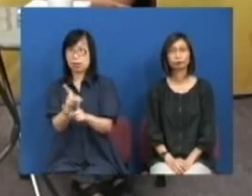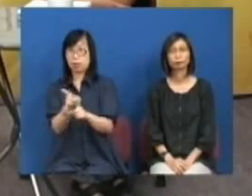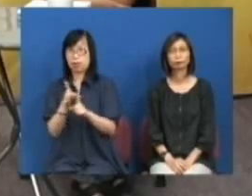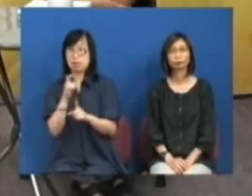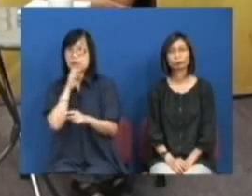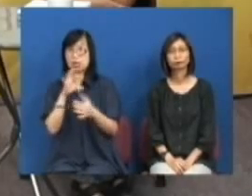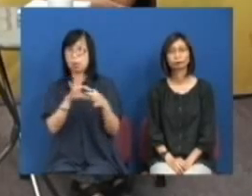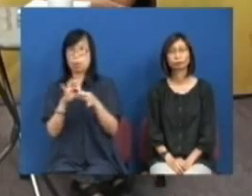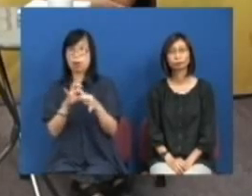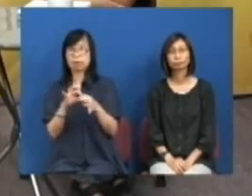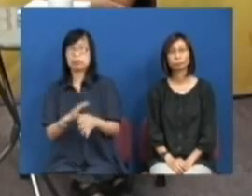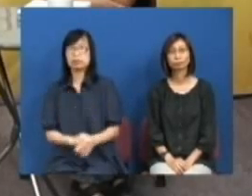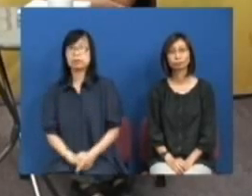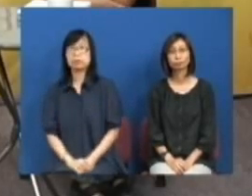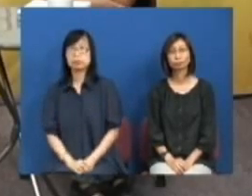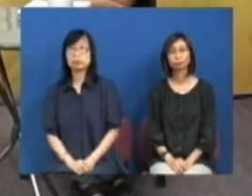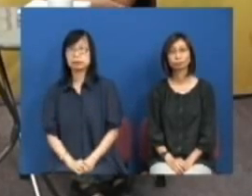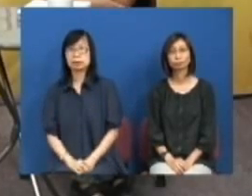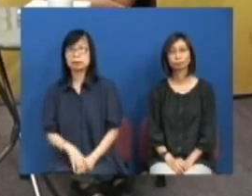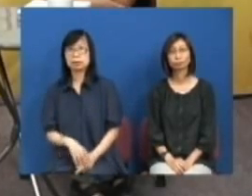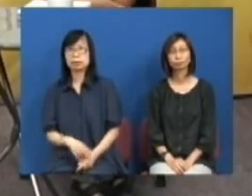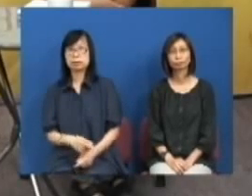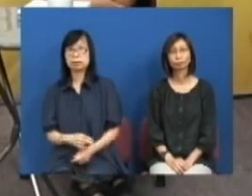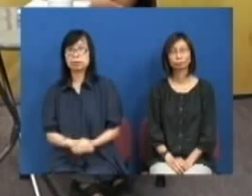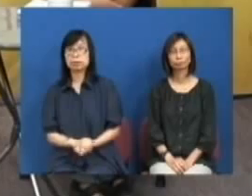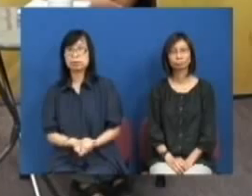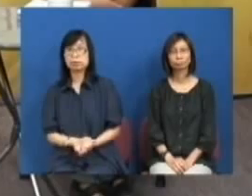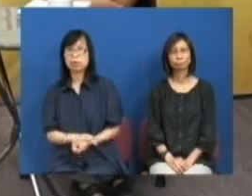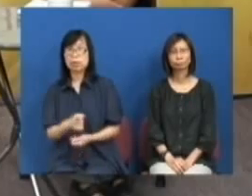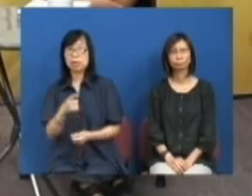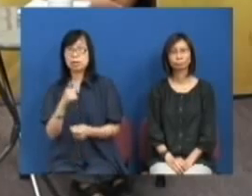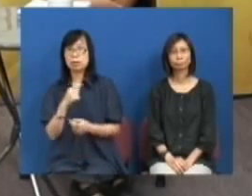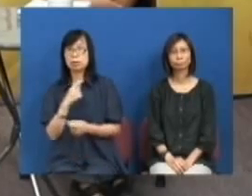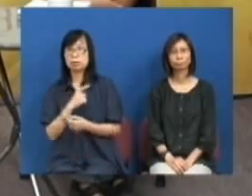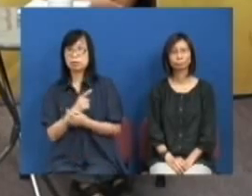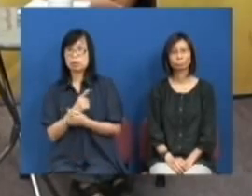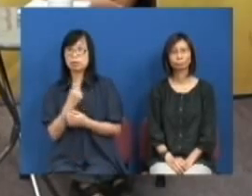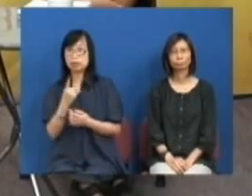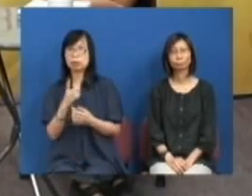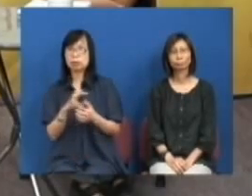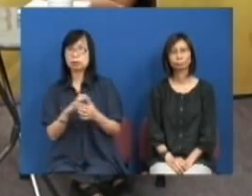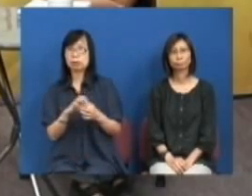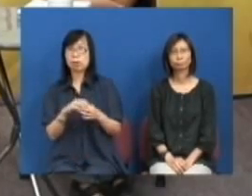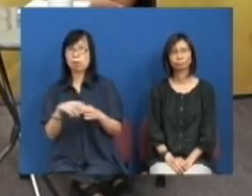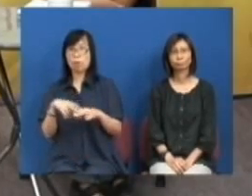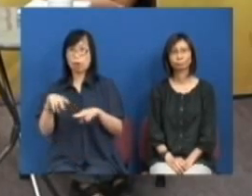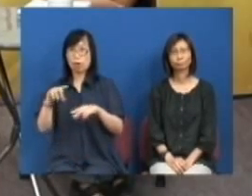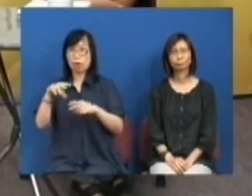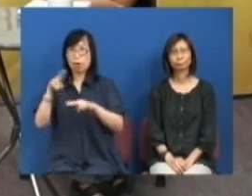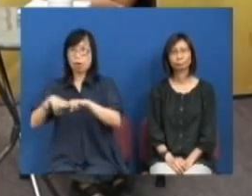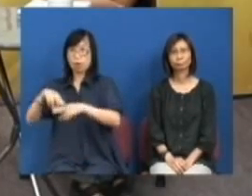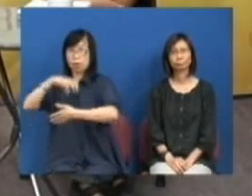咗。第二，你作為一個你身為一個支援國內民主運動嘅